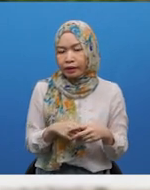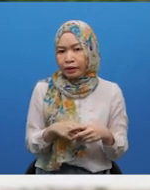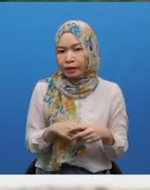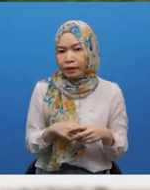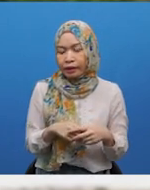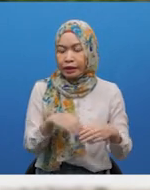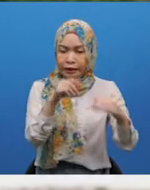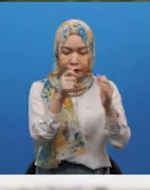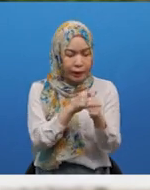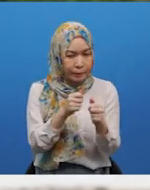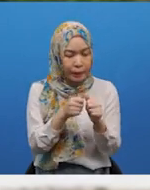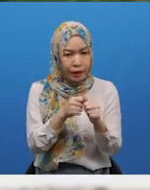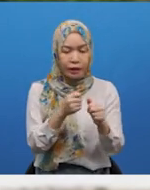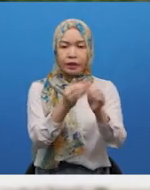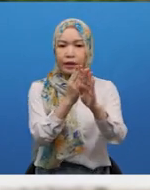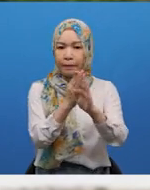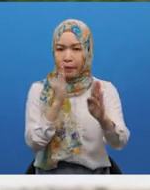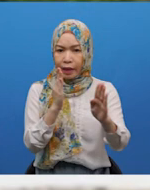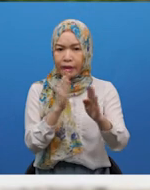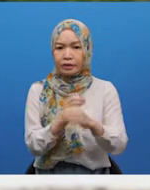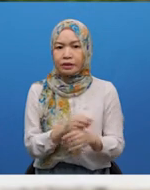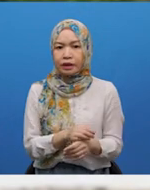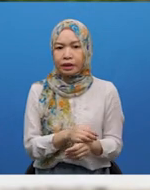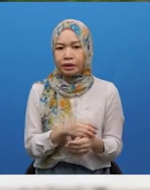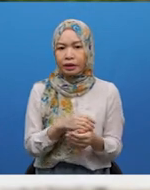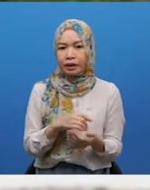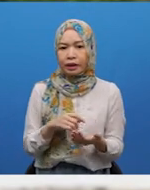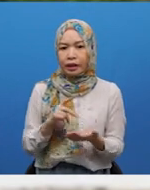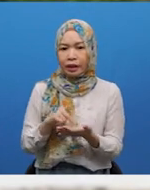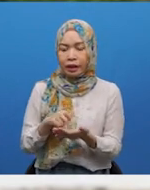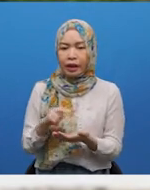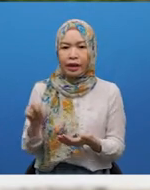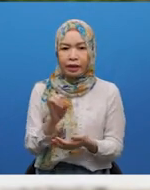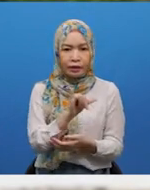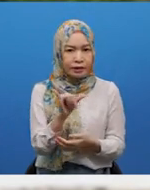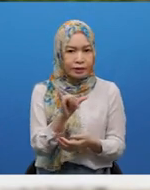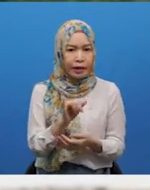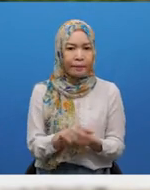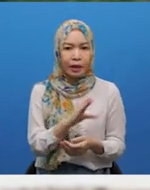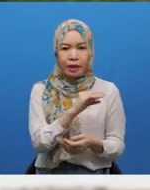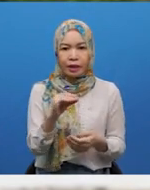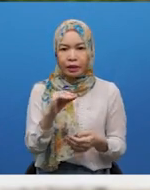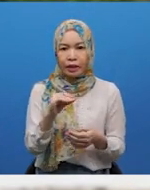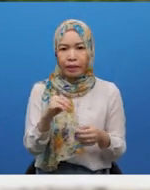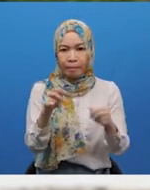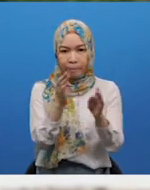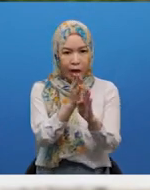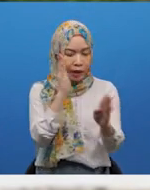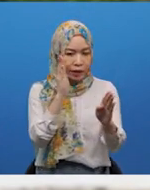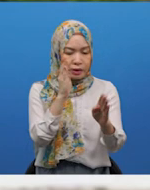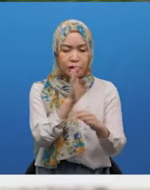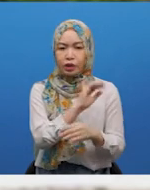baris dalam rangkap. Bilangan baris dalam setiap rangkap juga sama, iaitu antara